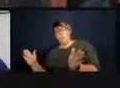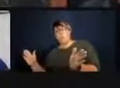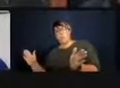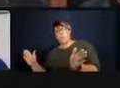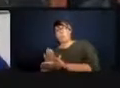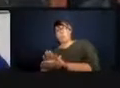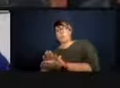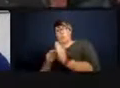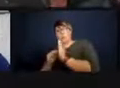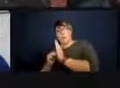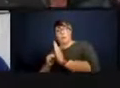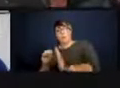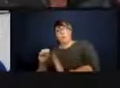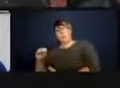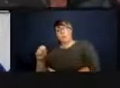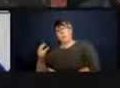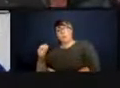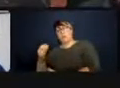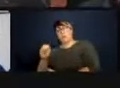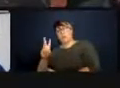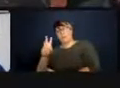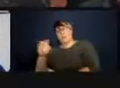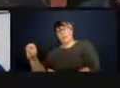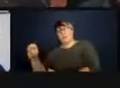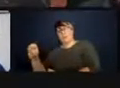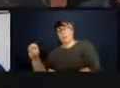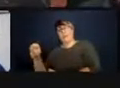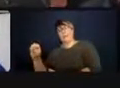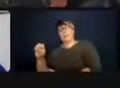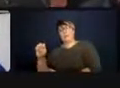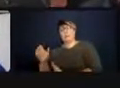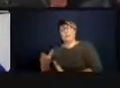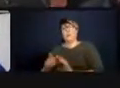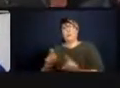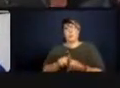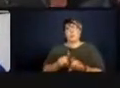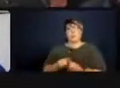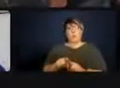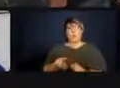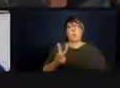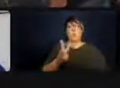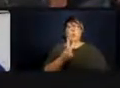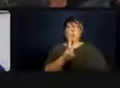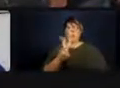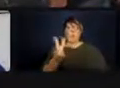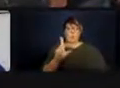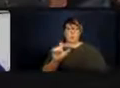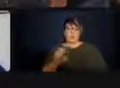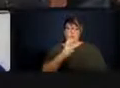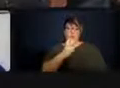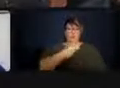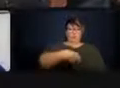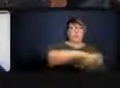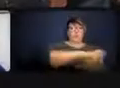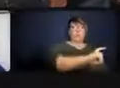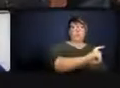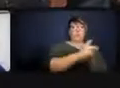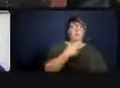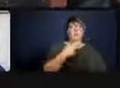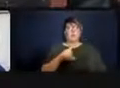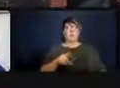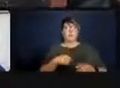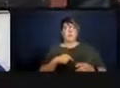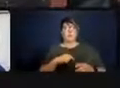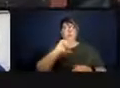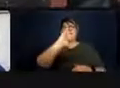Western Middle School ambayo itaendelea na mpango wa hapo awali. Kisha tuna shule ya